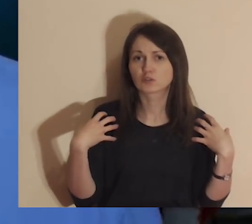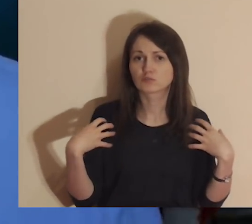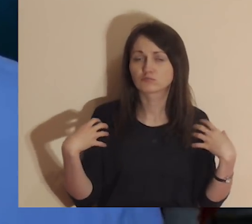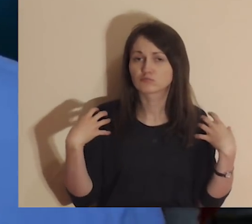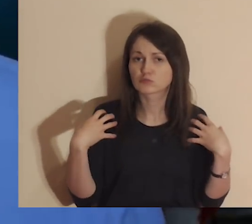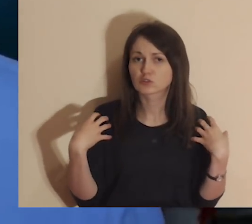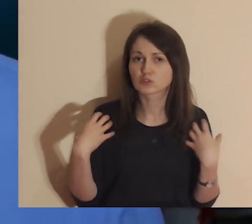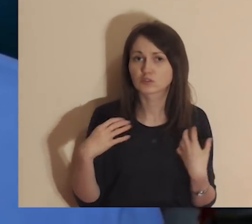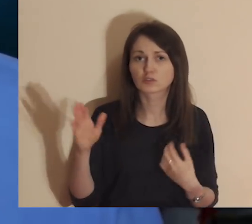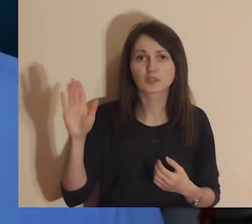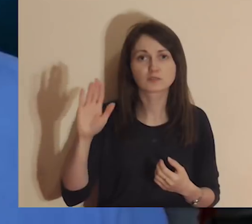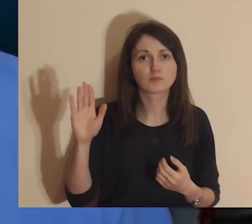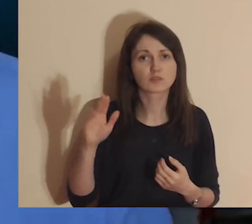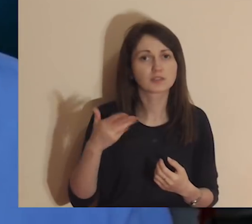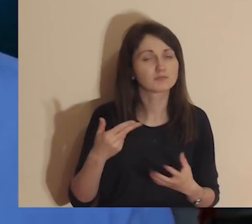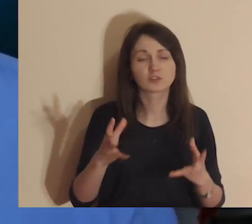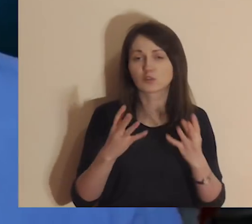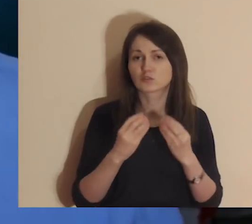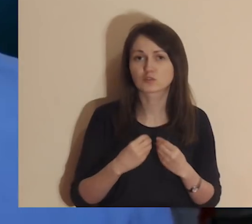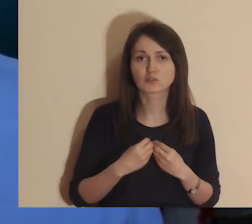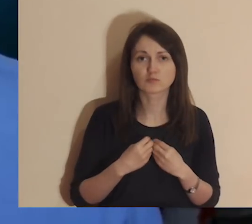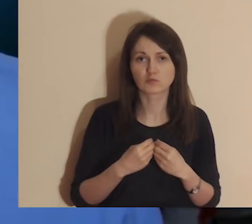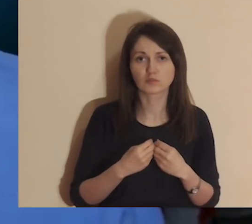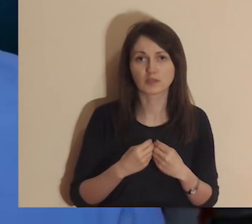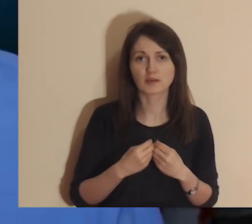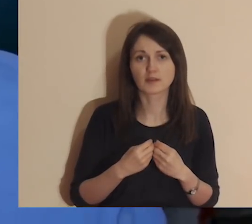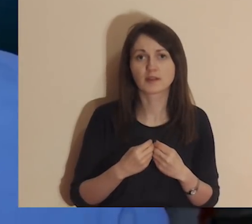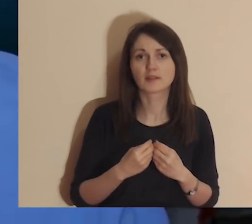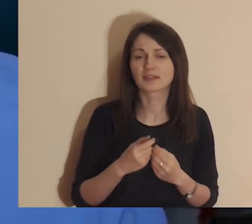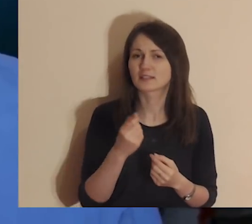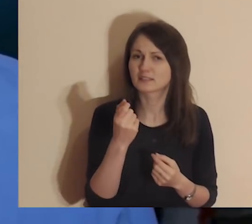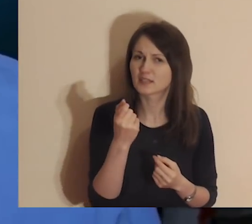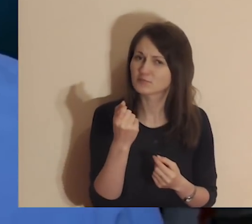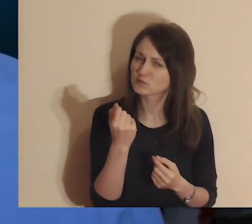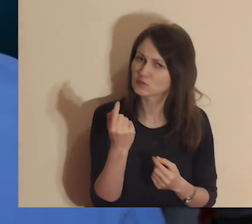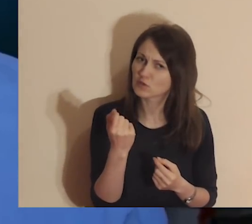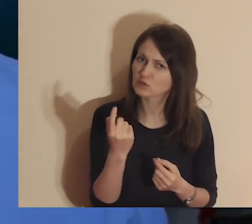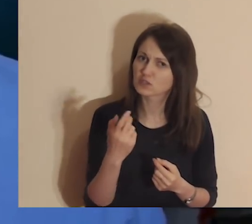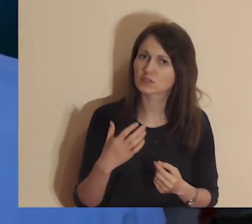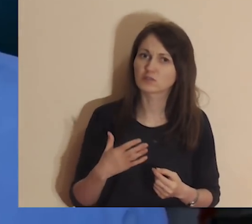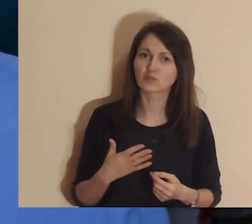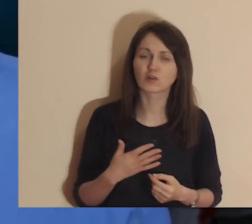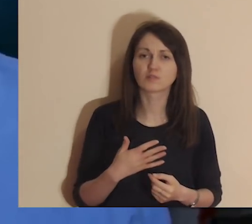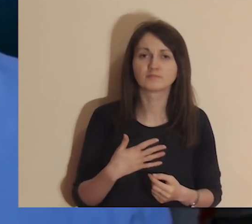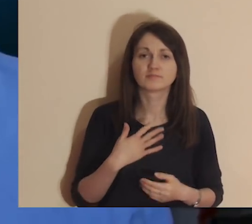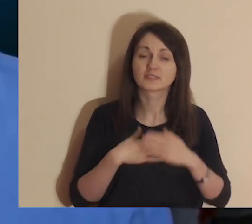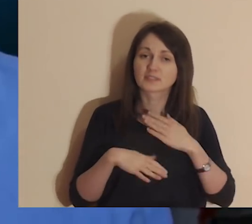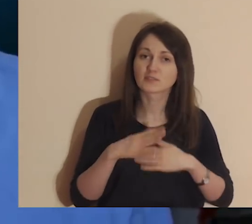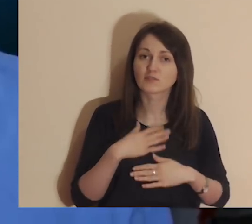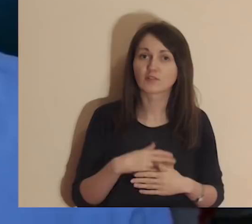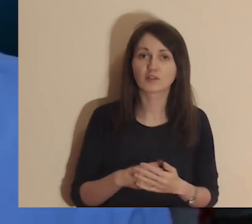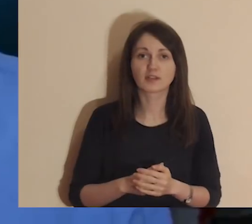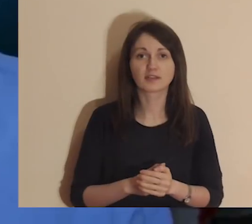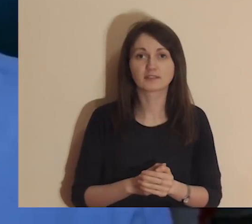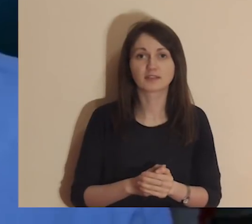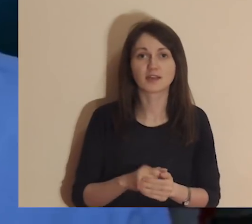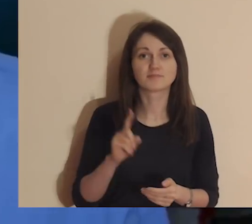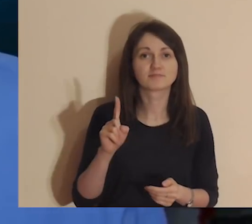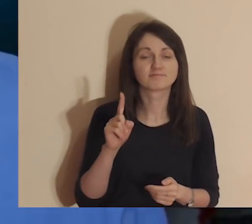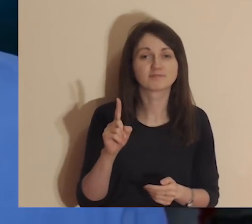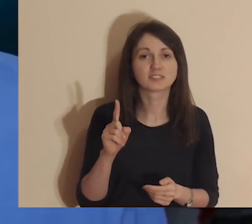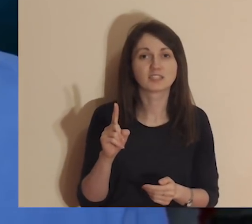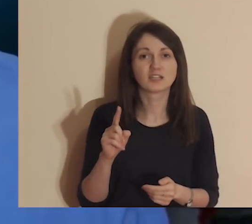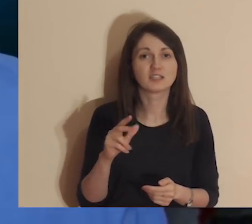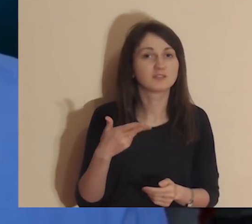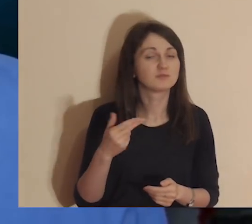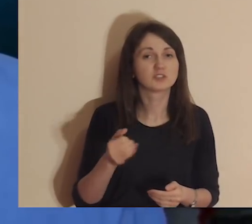przymusu i konieczności. Czegoś takiego, co ja robię i może na chwilę mi podbija jakoś emocje, zadowala mnie, ale gdzieś w